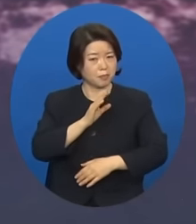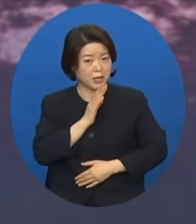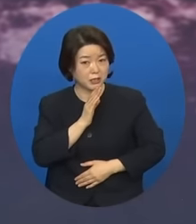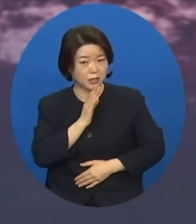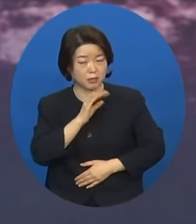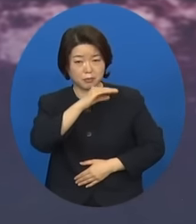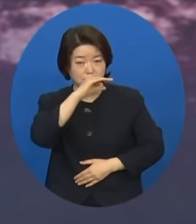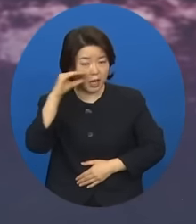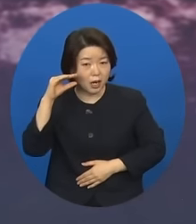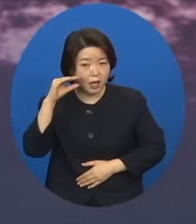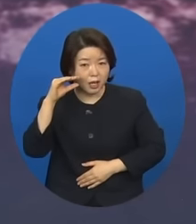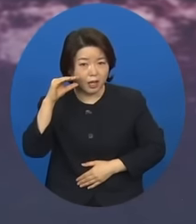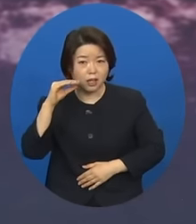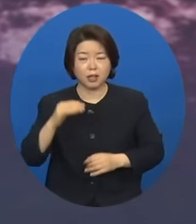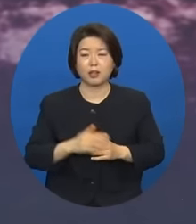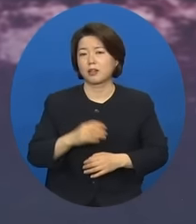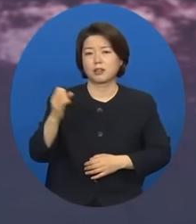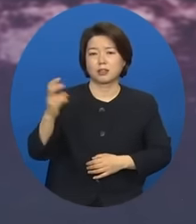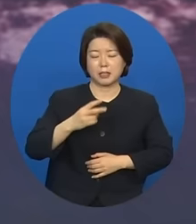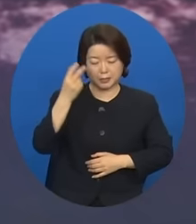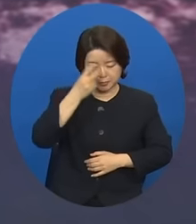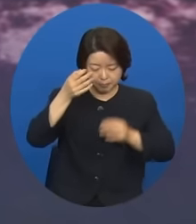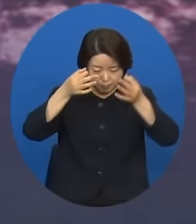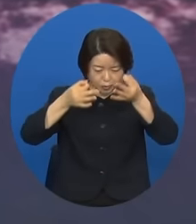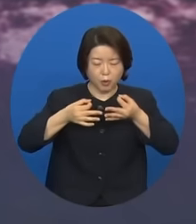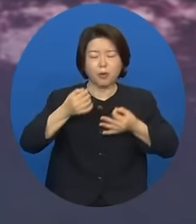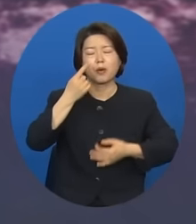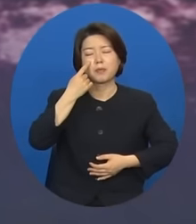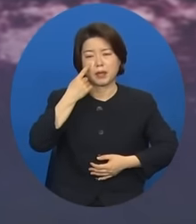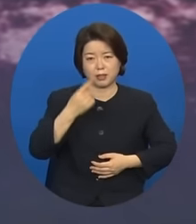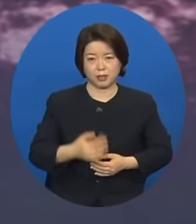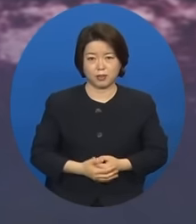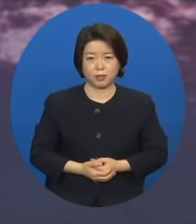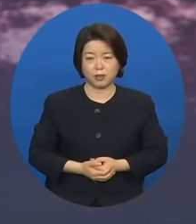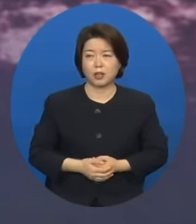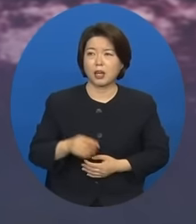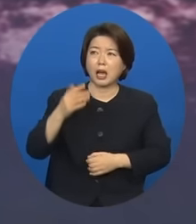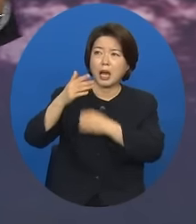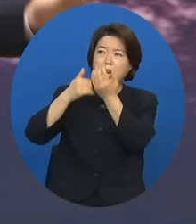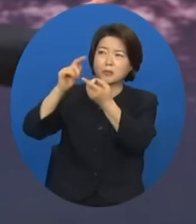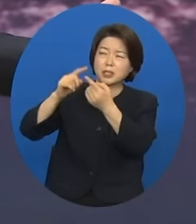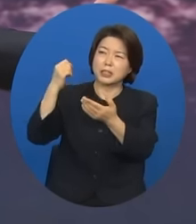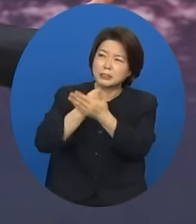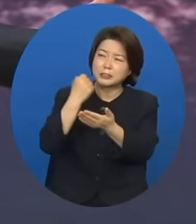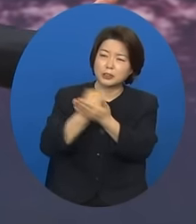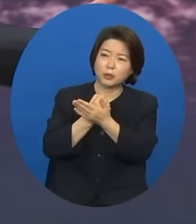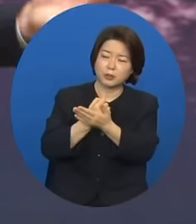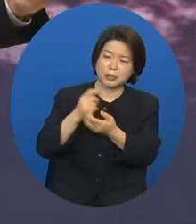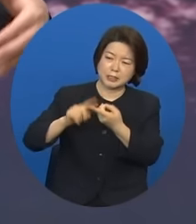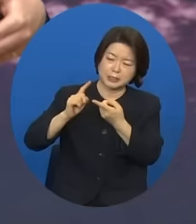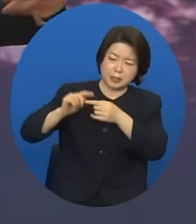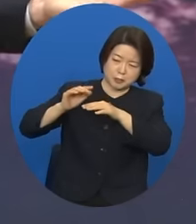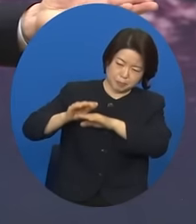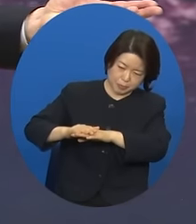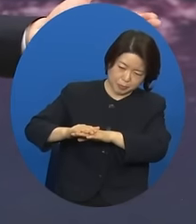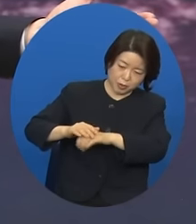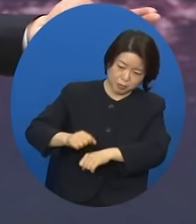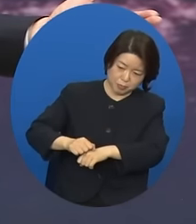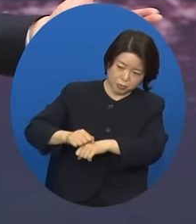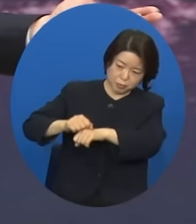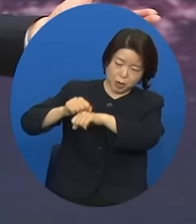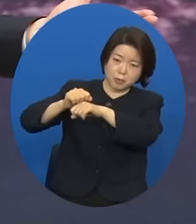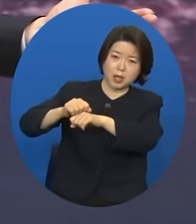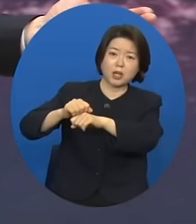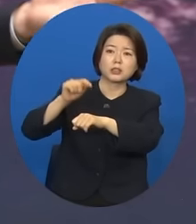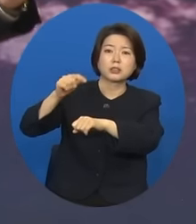그것은 정말 우리가 다시 한번 점검해야 합니다 근데 그 서운함이 계속 두게 되면 그 영혼이